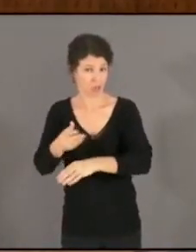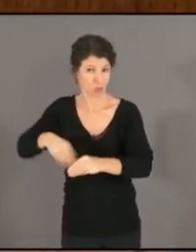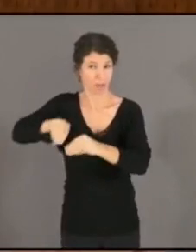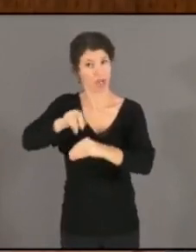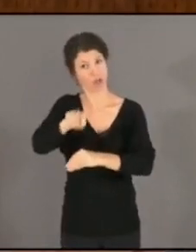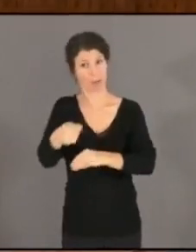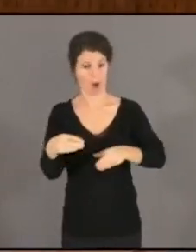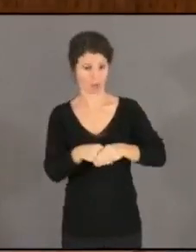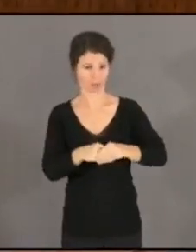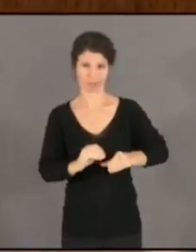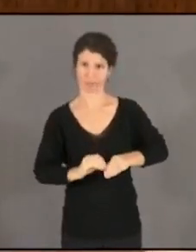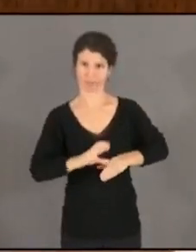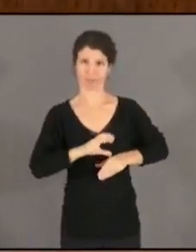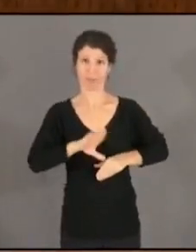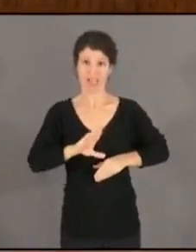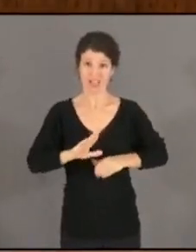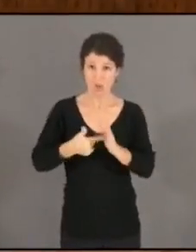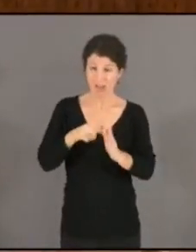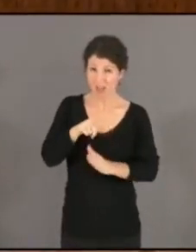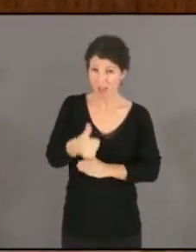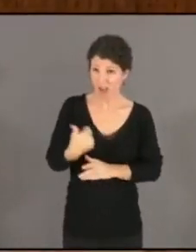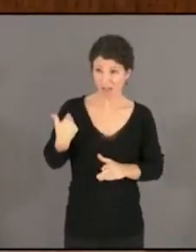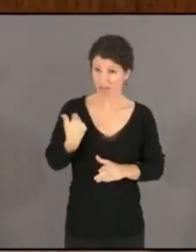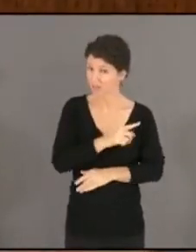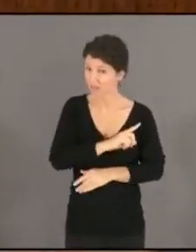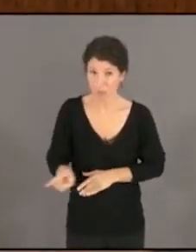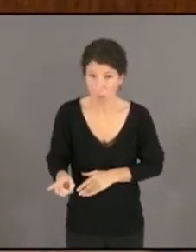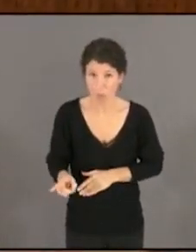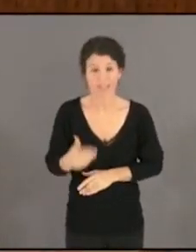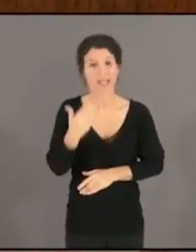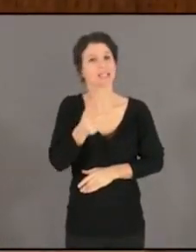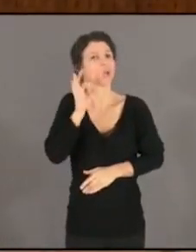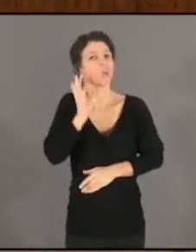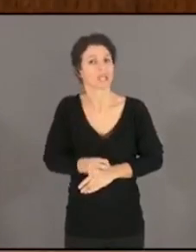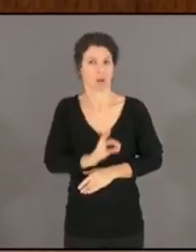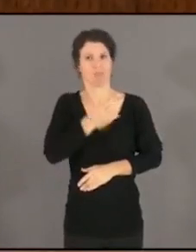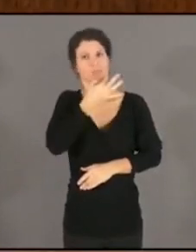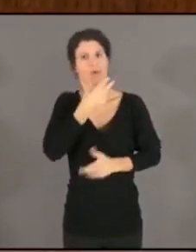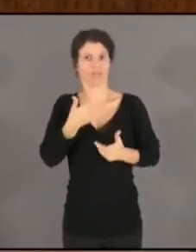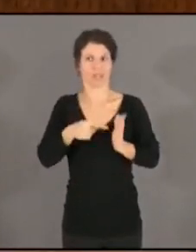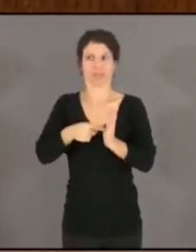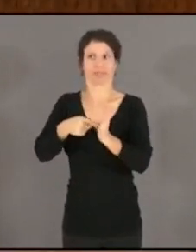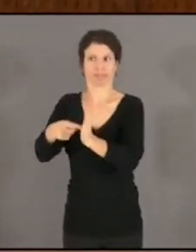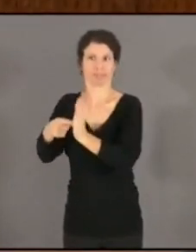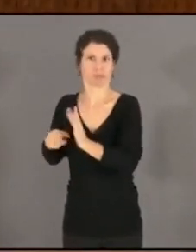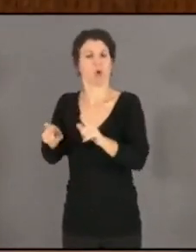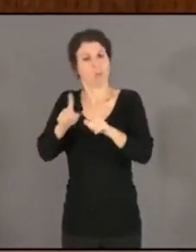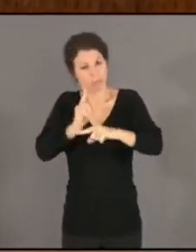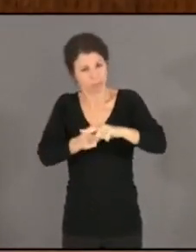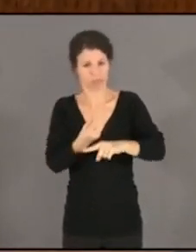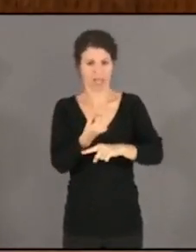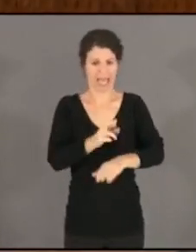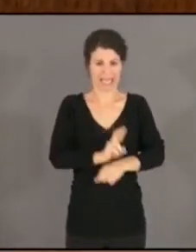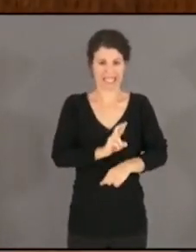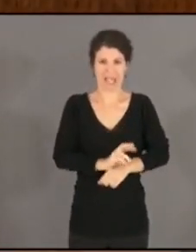l'épargne. Or, 2021, ce n'a pas été le cas. Si tel était le cas, cela permettrait d'assainir les finances de la ville et d'avoir une réserve de financement